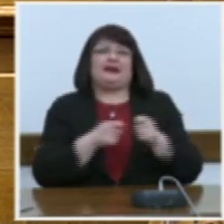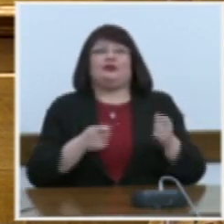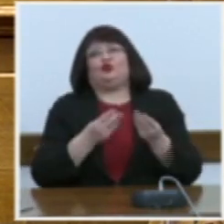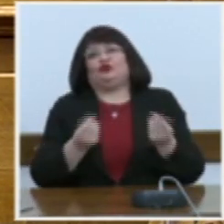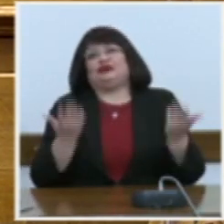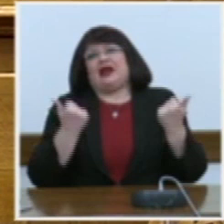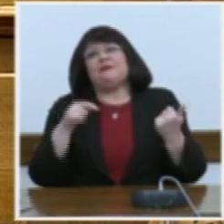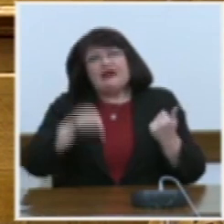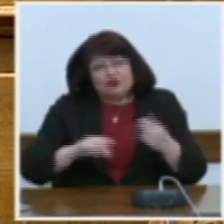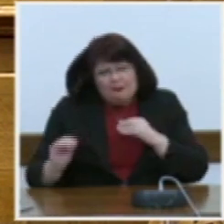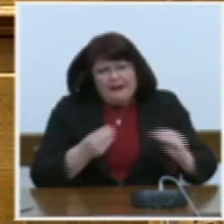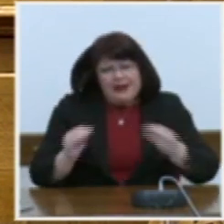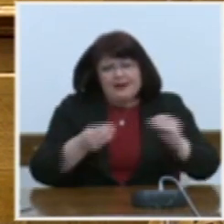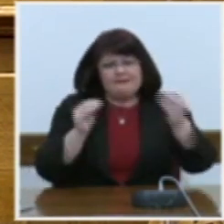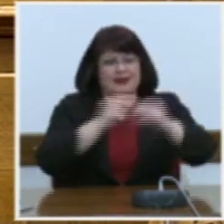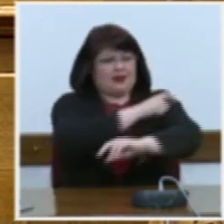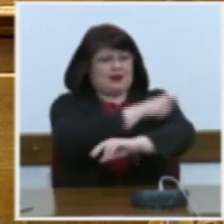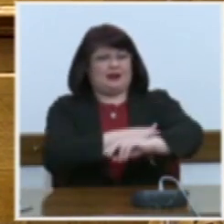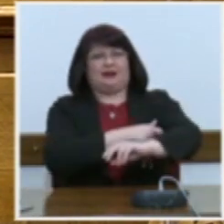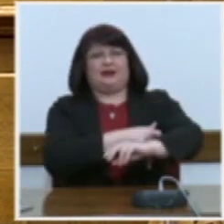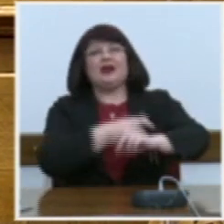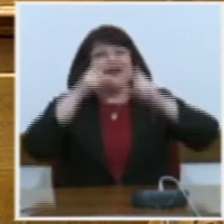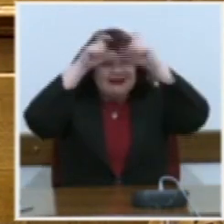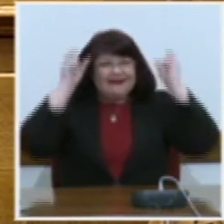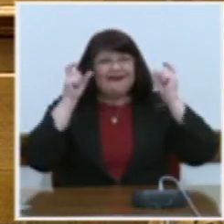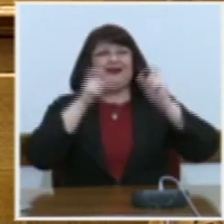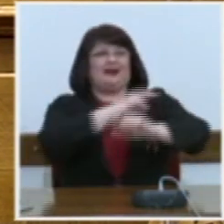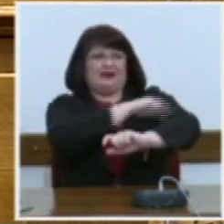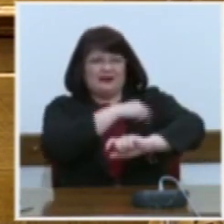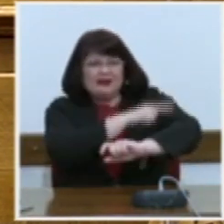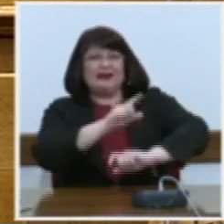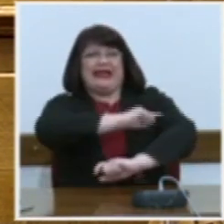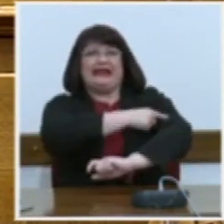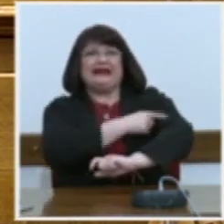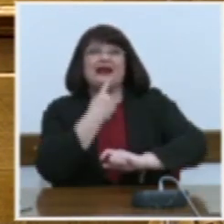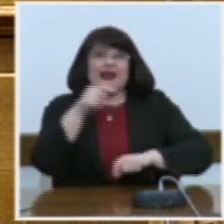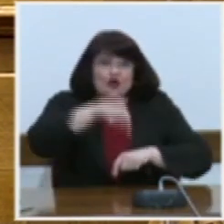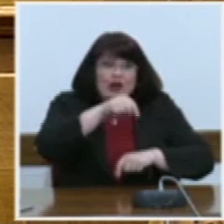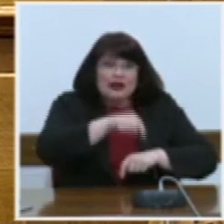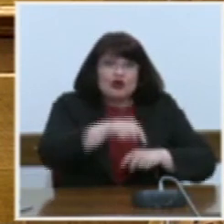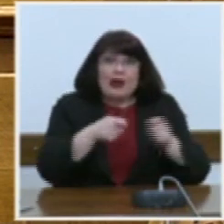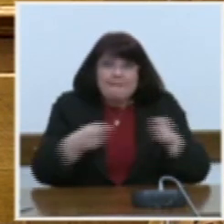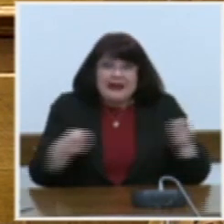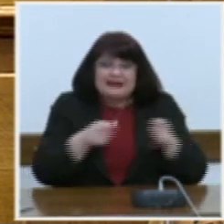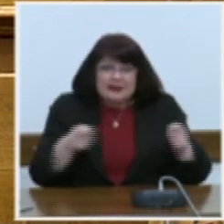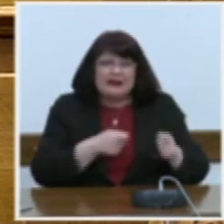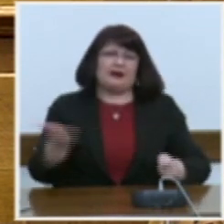Και ενώ οι νοσοκομιακοί γιατροί σας λένε πάρτε μέτρα τώρα πριν το έμφραγμα